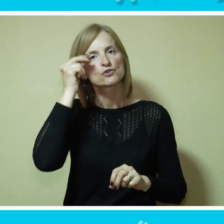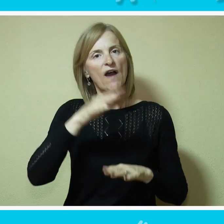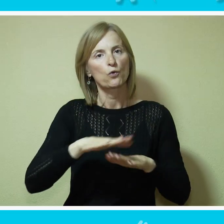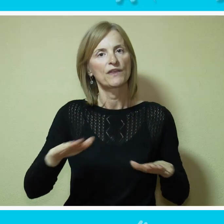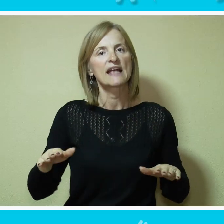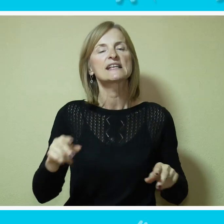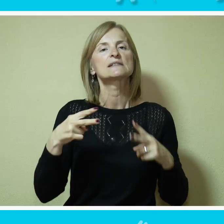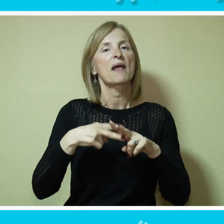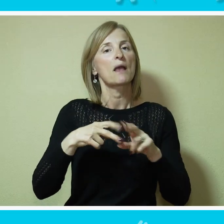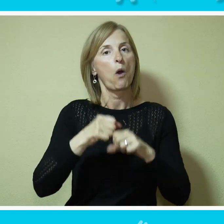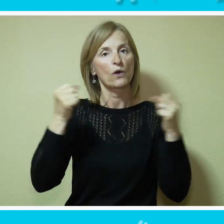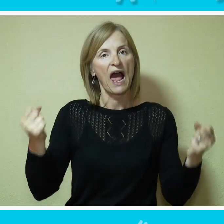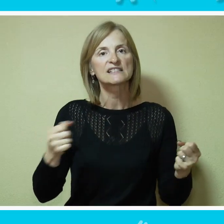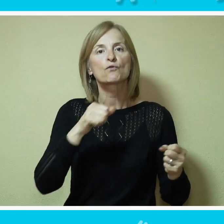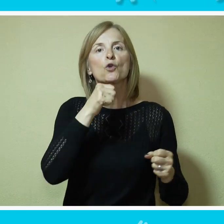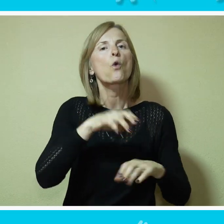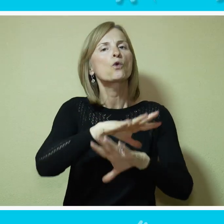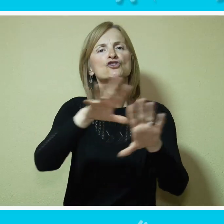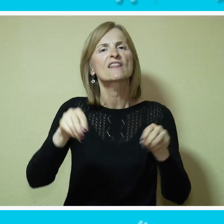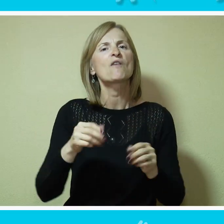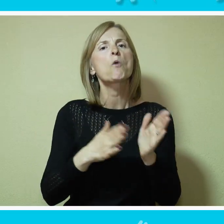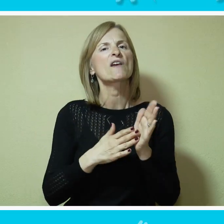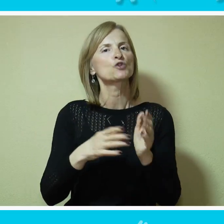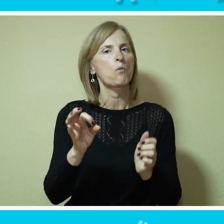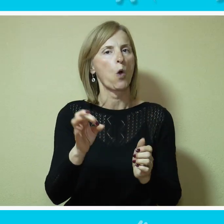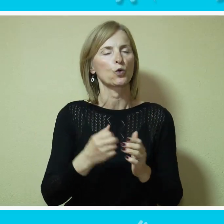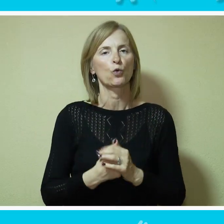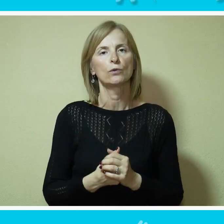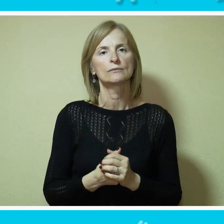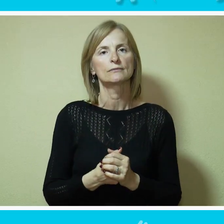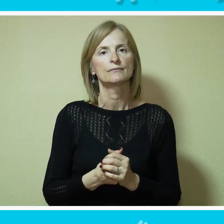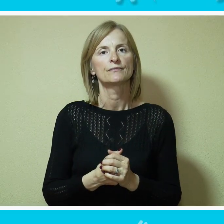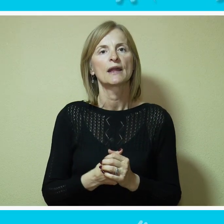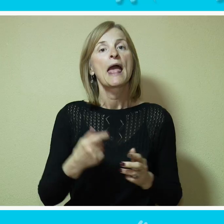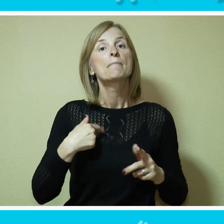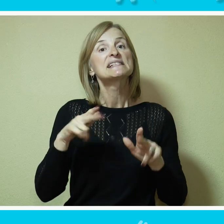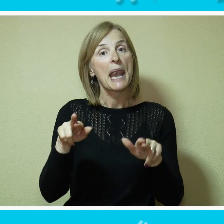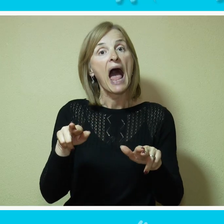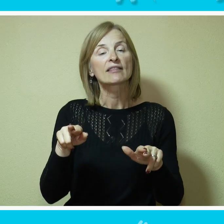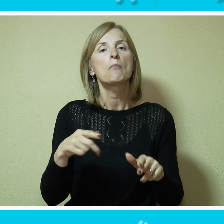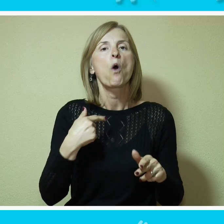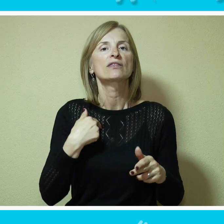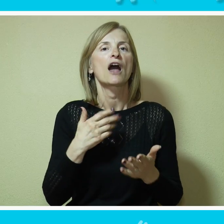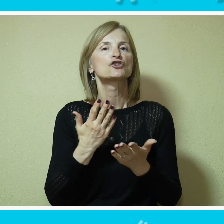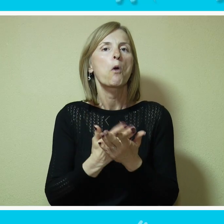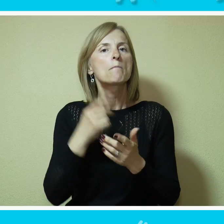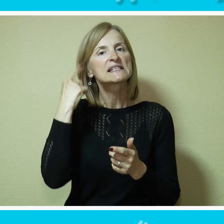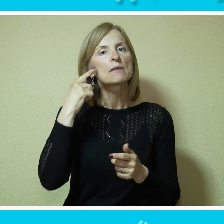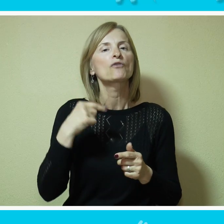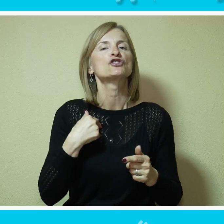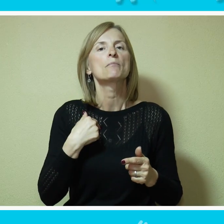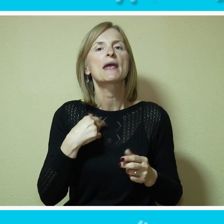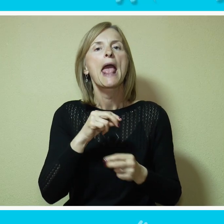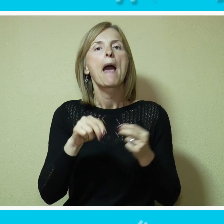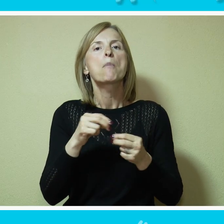sa smetnjama u razvoju u čitavom Moravičkom okrugu. Nadamo se i mislimo da smo porodici,